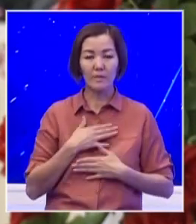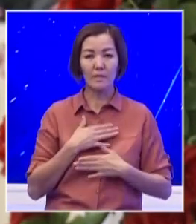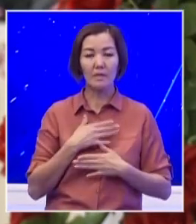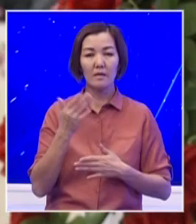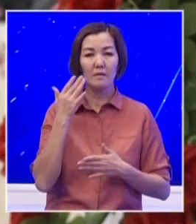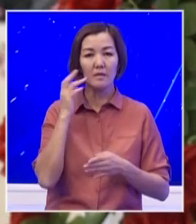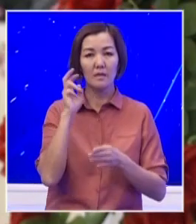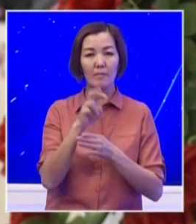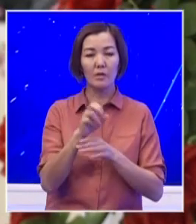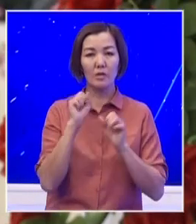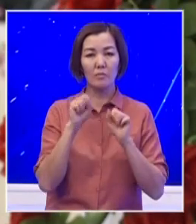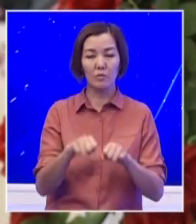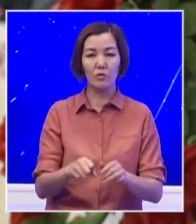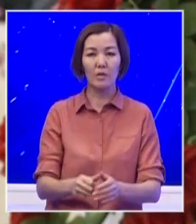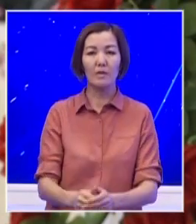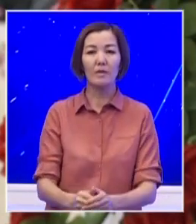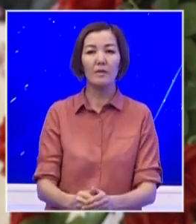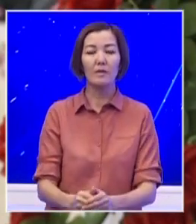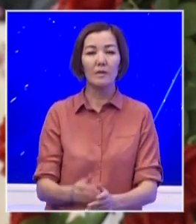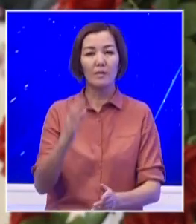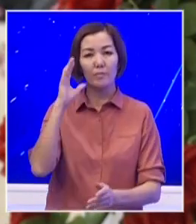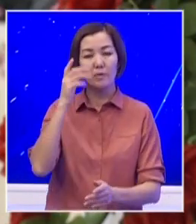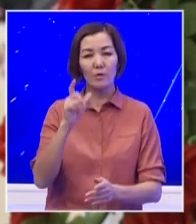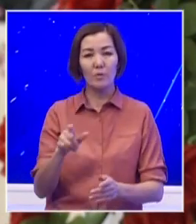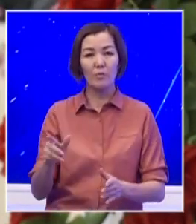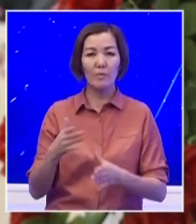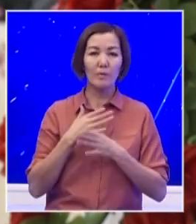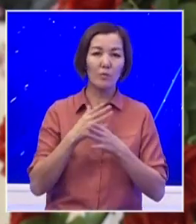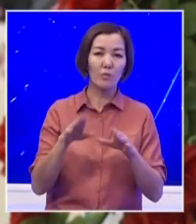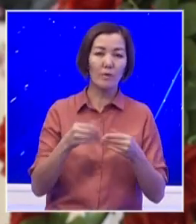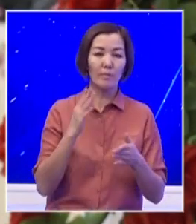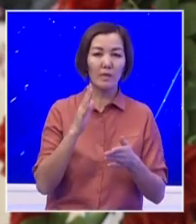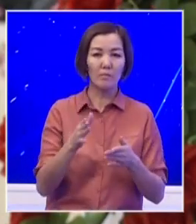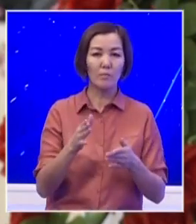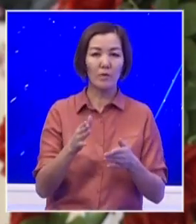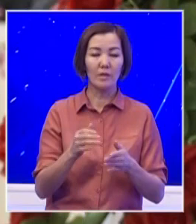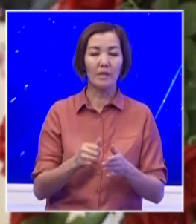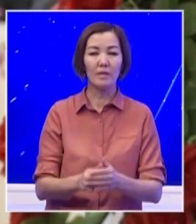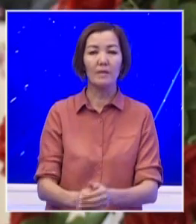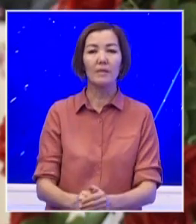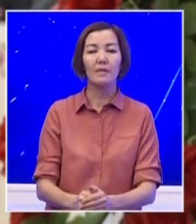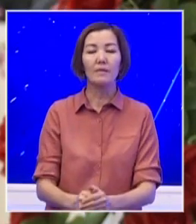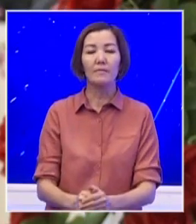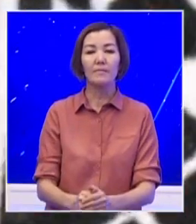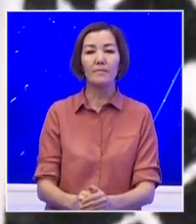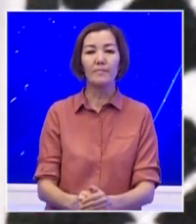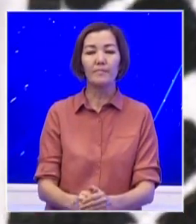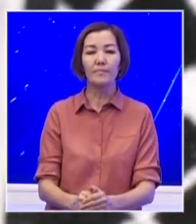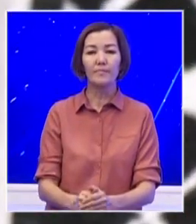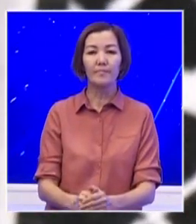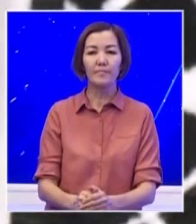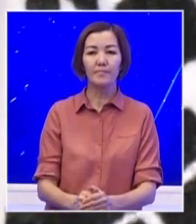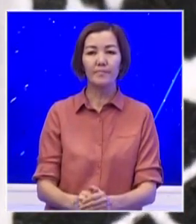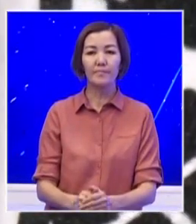есігіміз әрқашанда сіздерге ашық. Психолог мамандар, уролог мамандар, терапевт, гинеколог деген мамандарға жүгіне